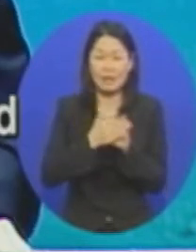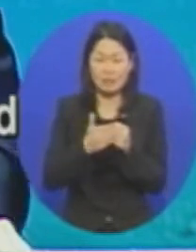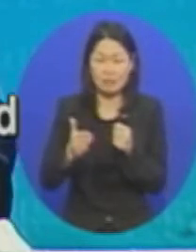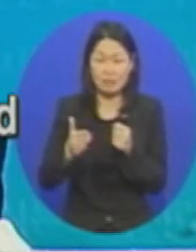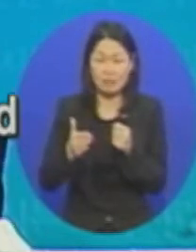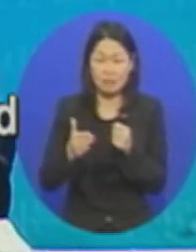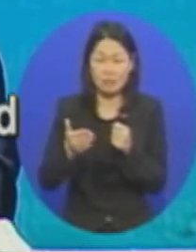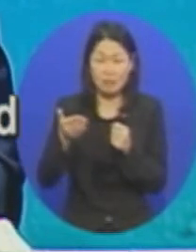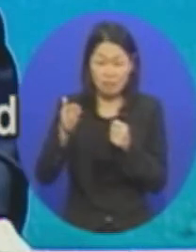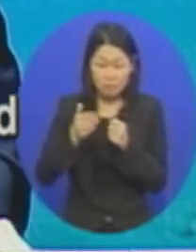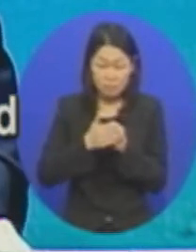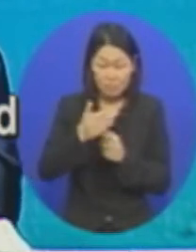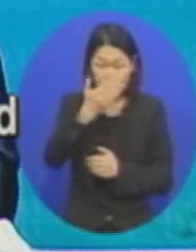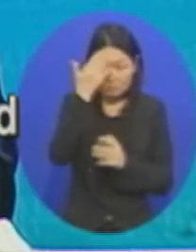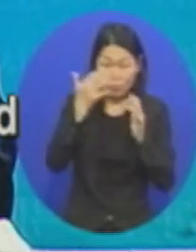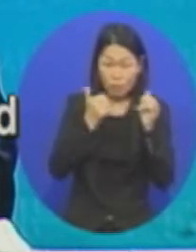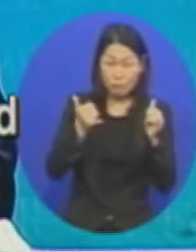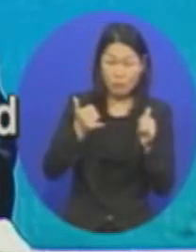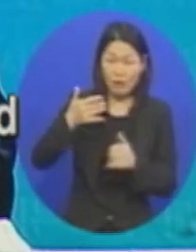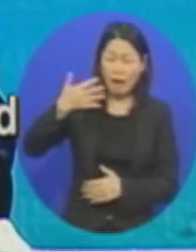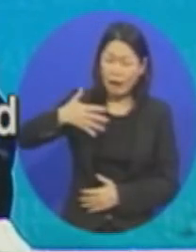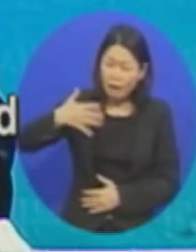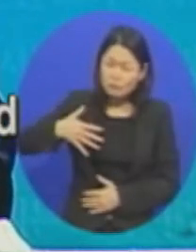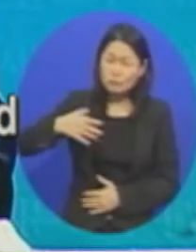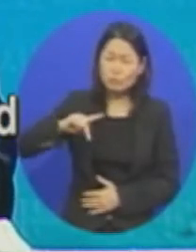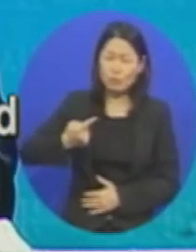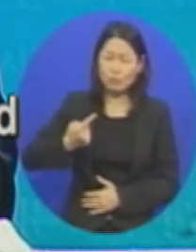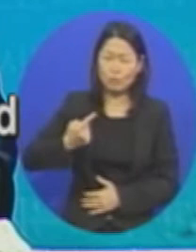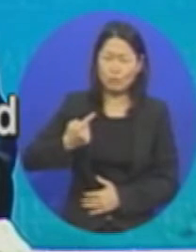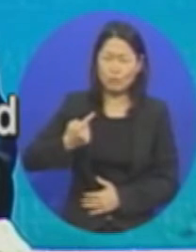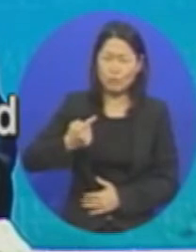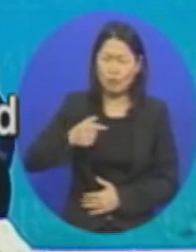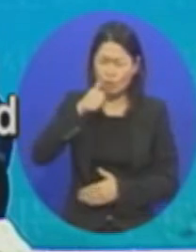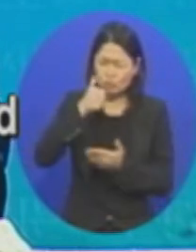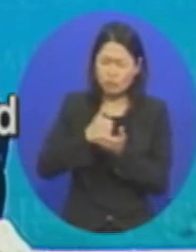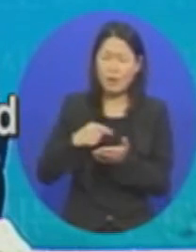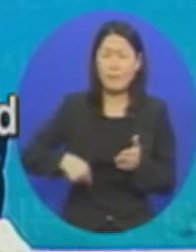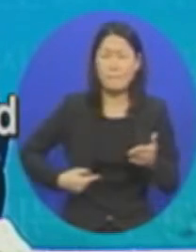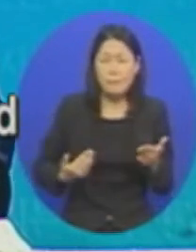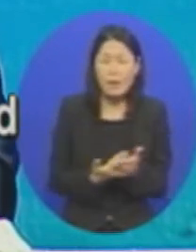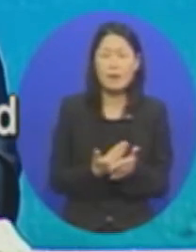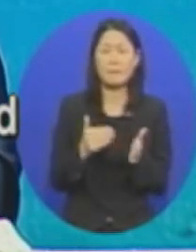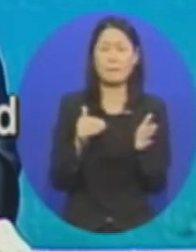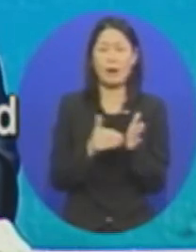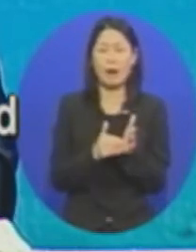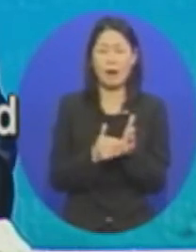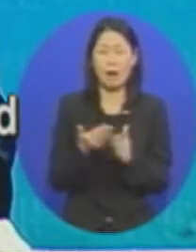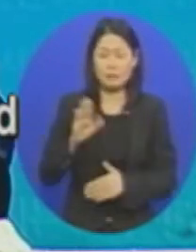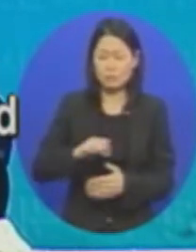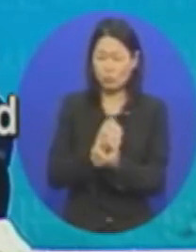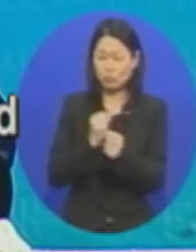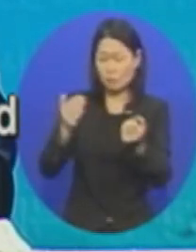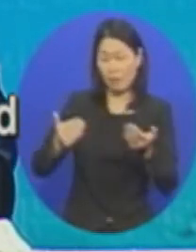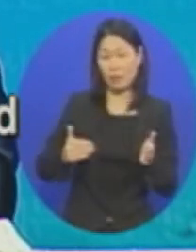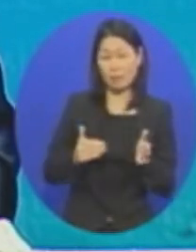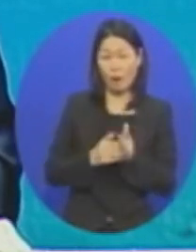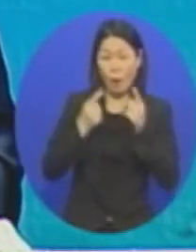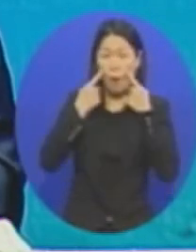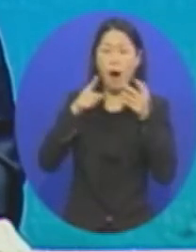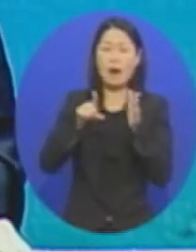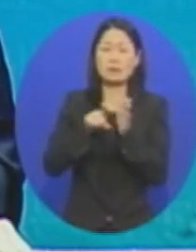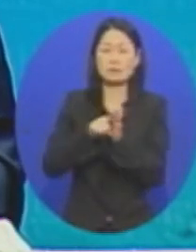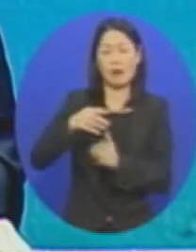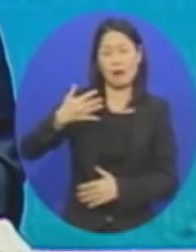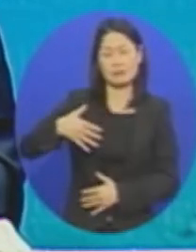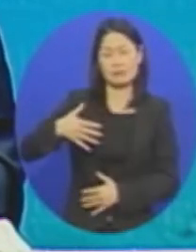그랬더니 그 청년이 그래도 자기는 죄를 회개 는 했지만 영 수요 받았다는 확신은